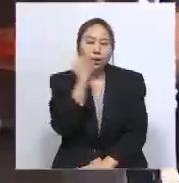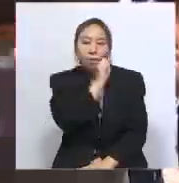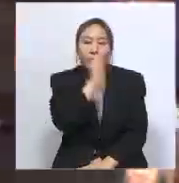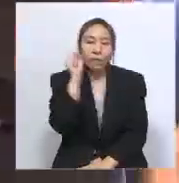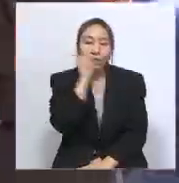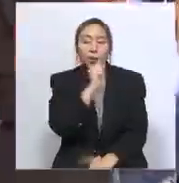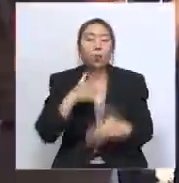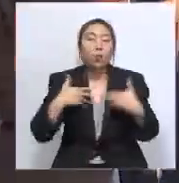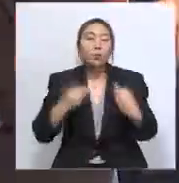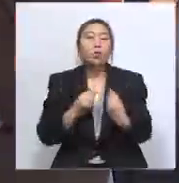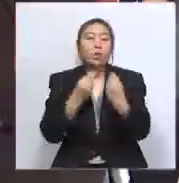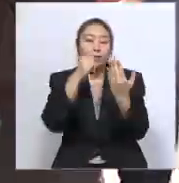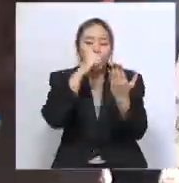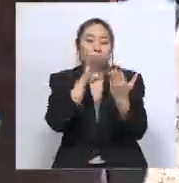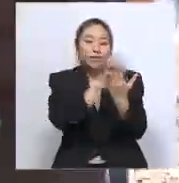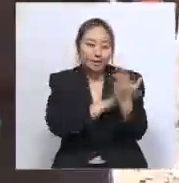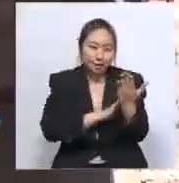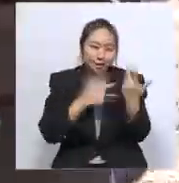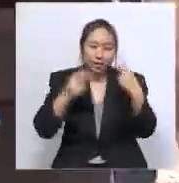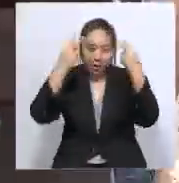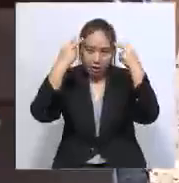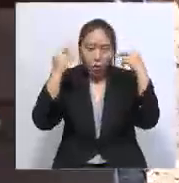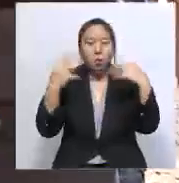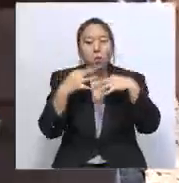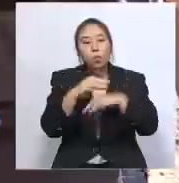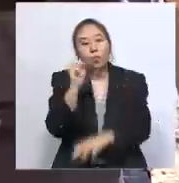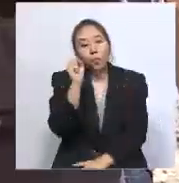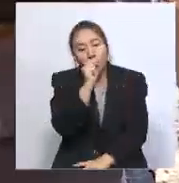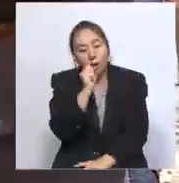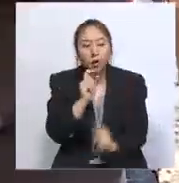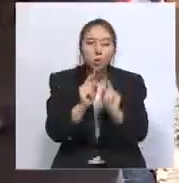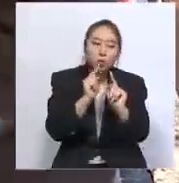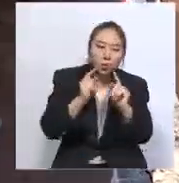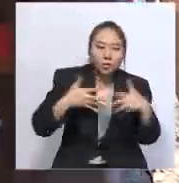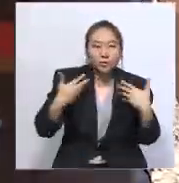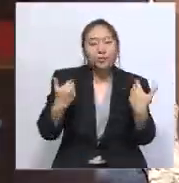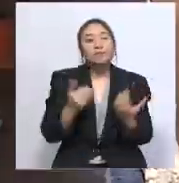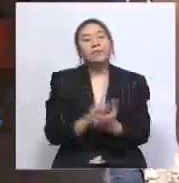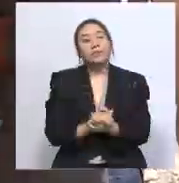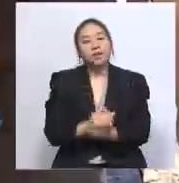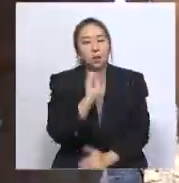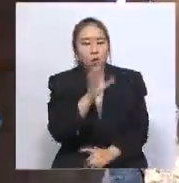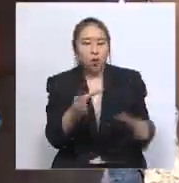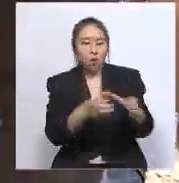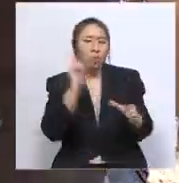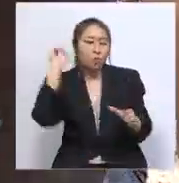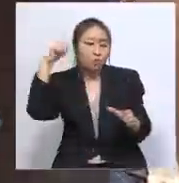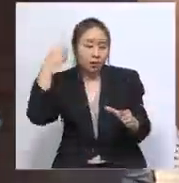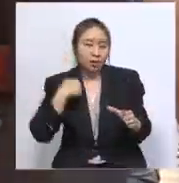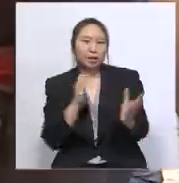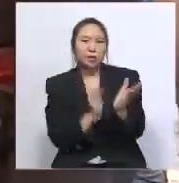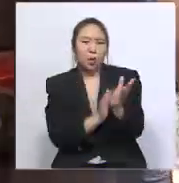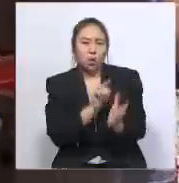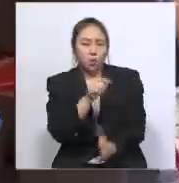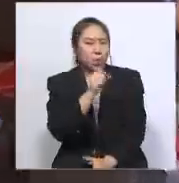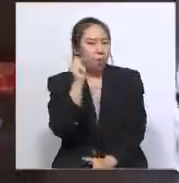ขให้ประเทศไทยและนายกรัฐมนตรีก็ได้ร่วมร้องเพลงและเดินทักทายอย่างเป็นกันเองค่ะพร้อมกล่าวชื่นชมกลุ่มสตรีด้วยนะคะว่าร้องเพล